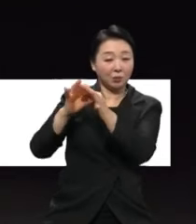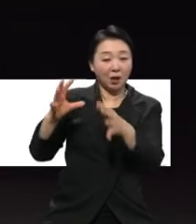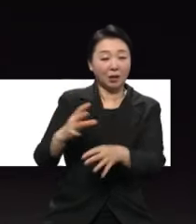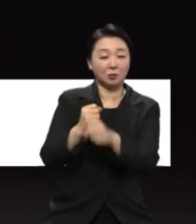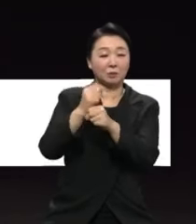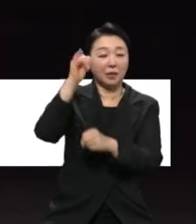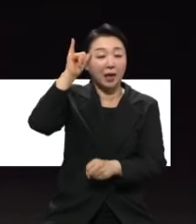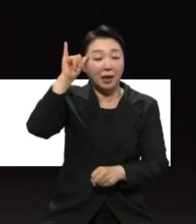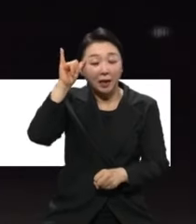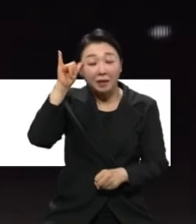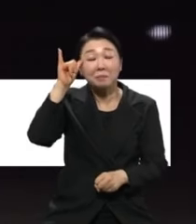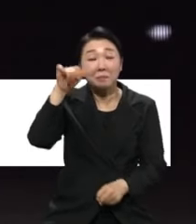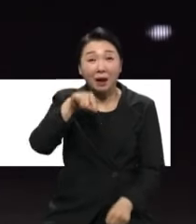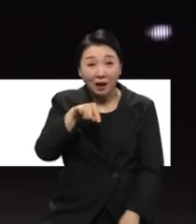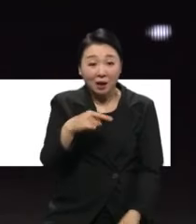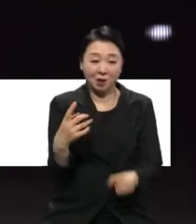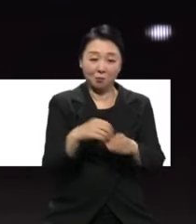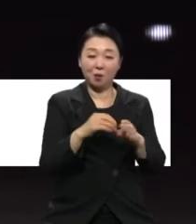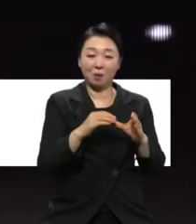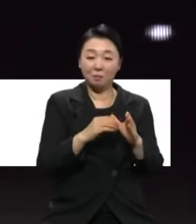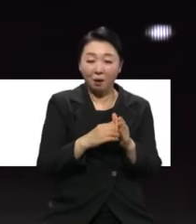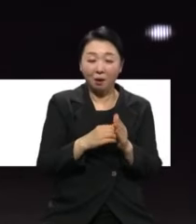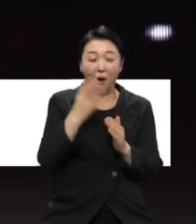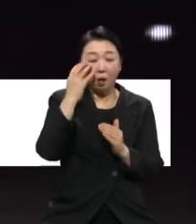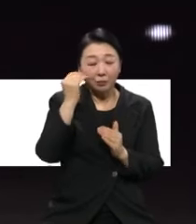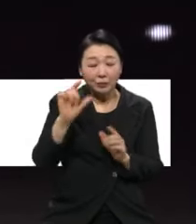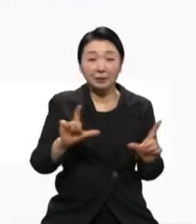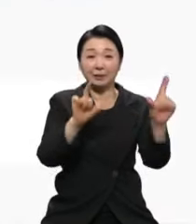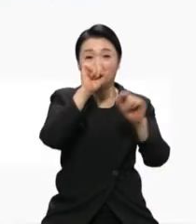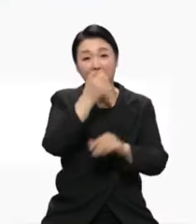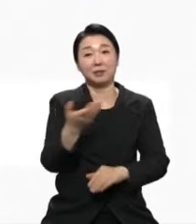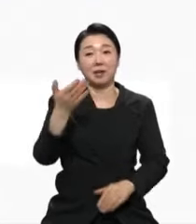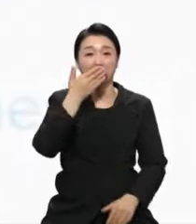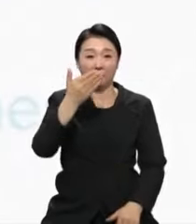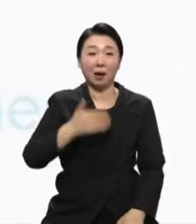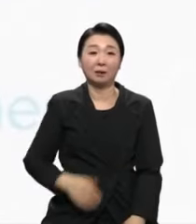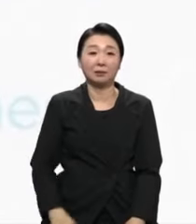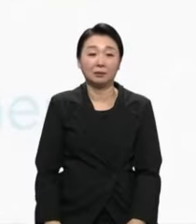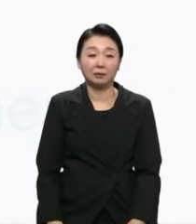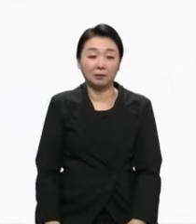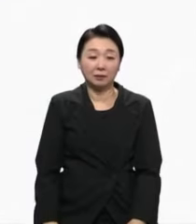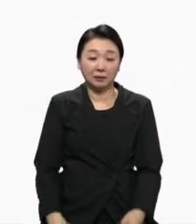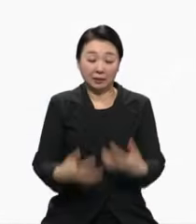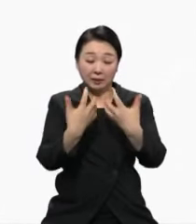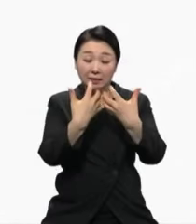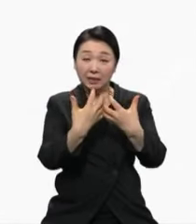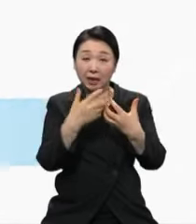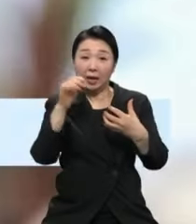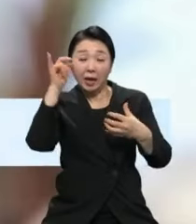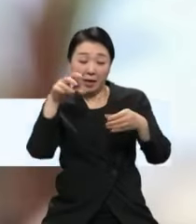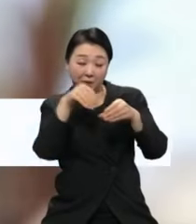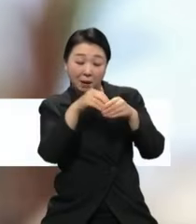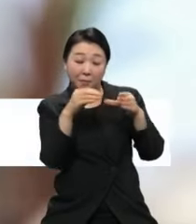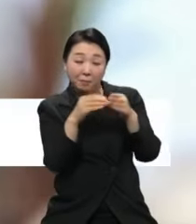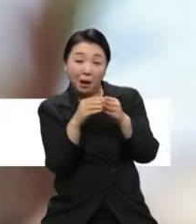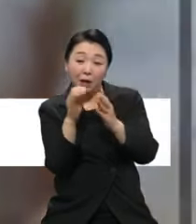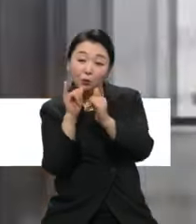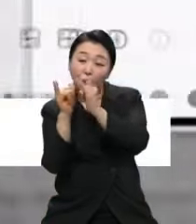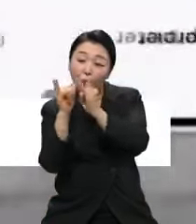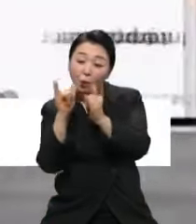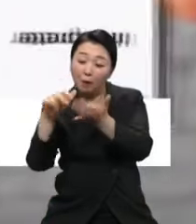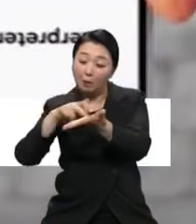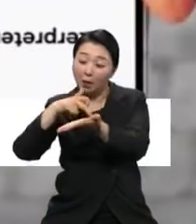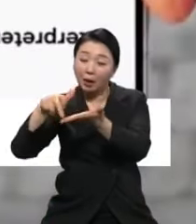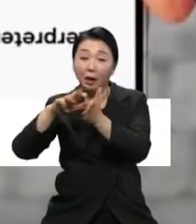in the cloud that seamlessly enhances life. 기기에 심은 AI가 통화를 하거나 메시지를 주고받을